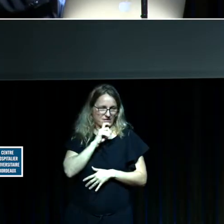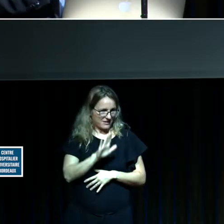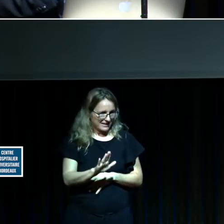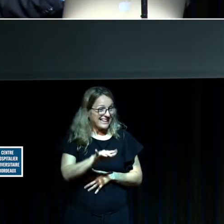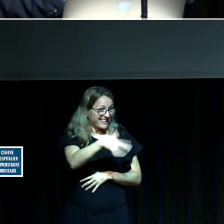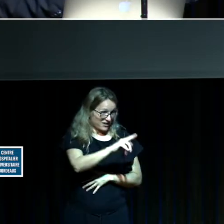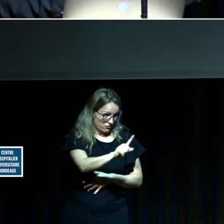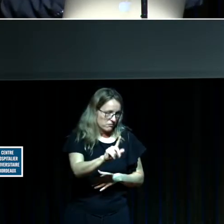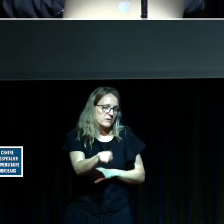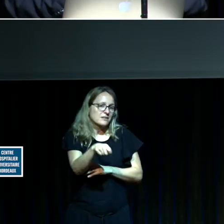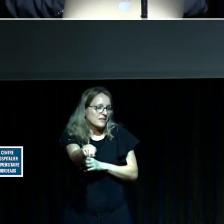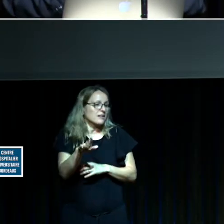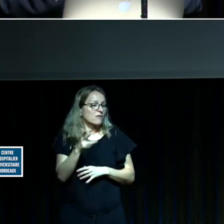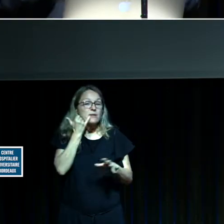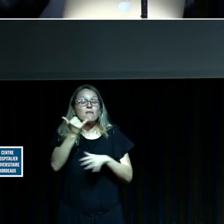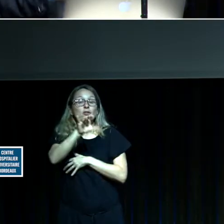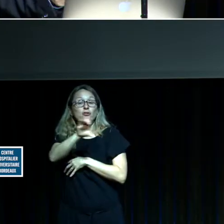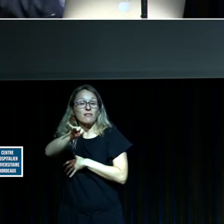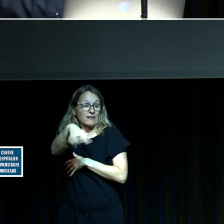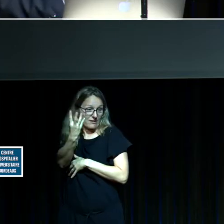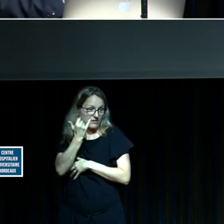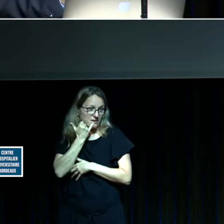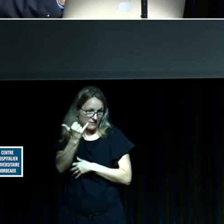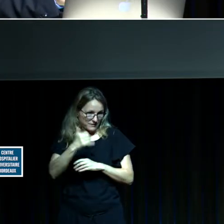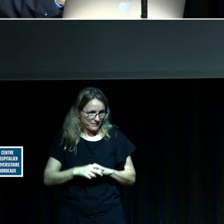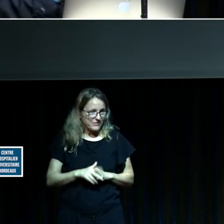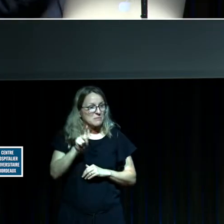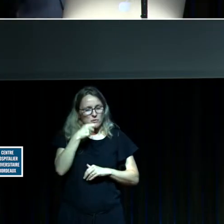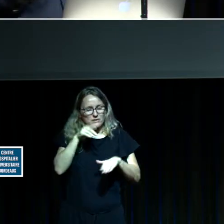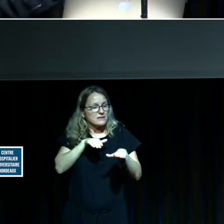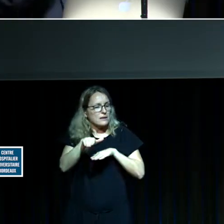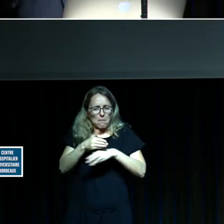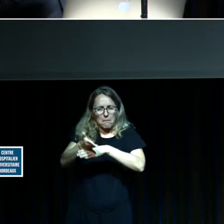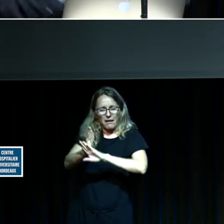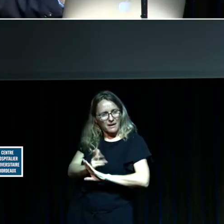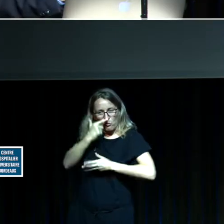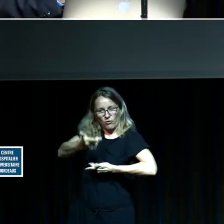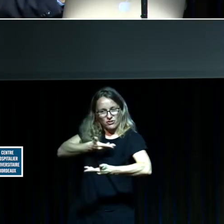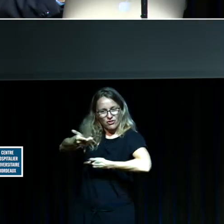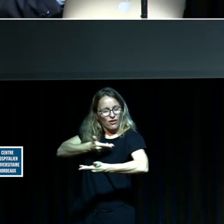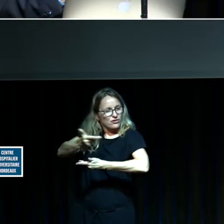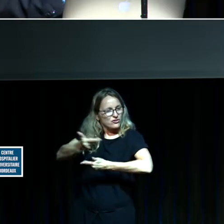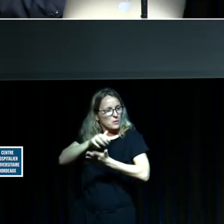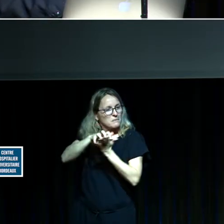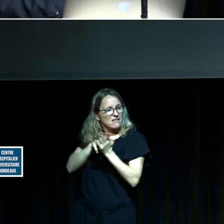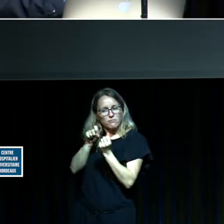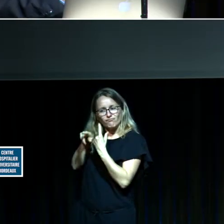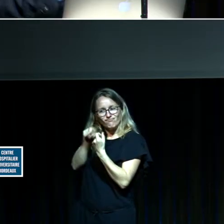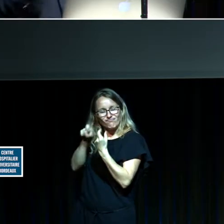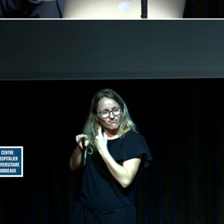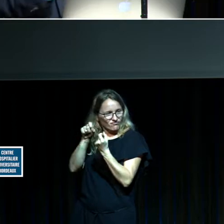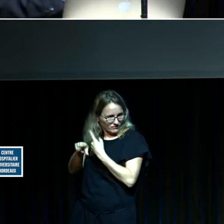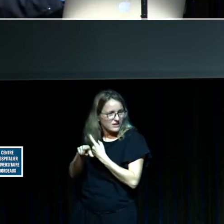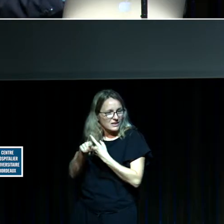C'est pas le 15, bien évidemment, qu'il faut appeler, c'est le 114. Donc il y a un dispositif d'échange par des messages écrits qui